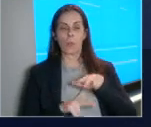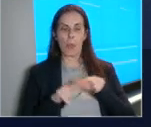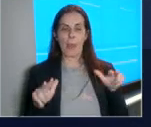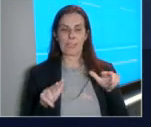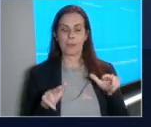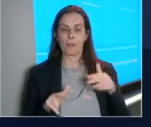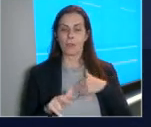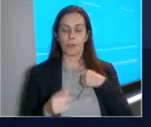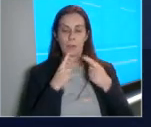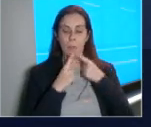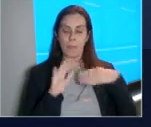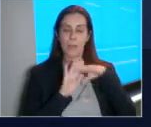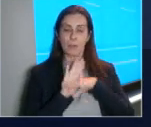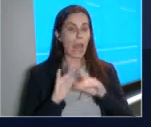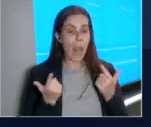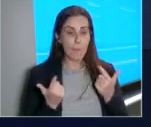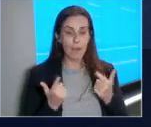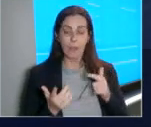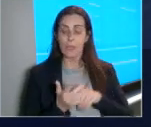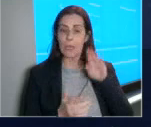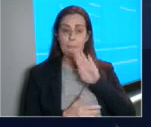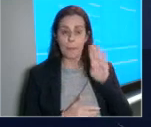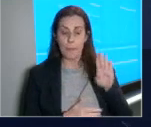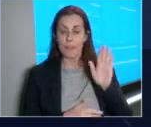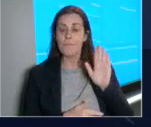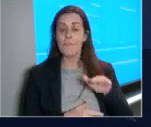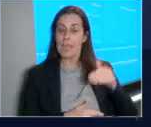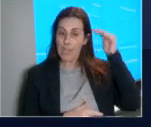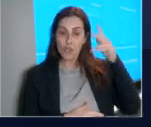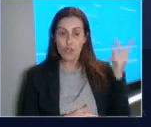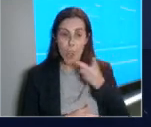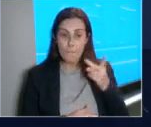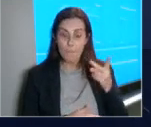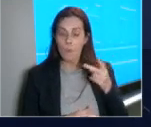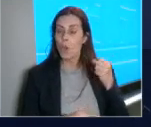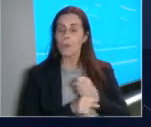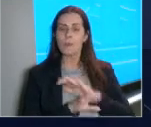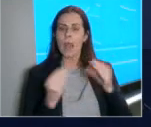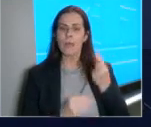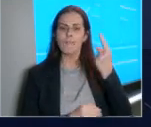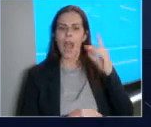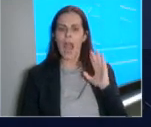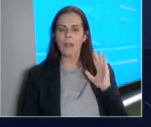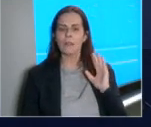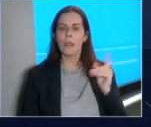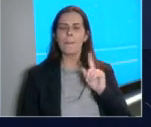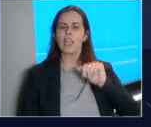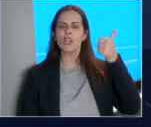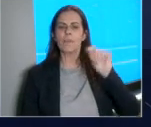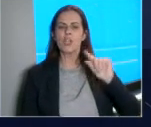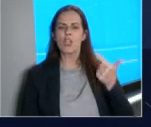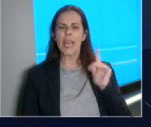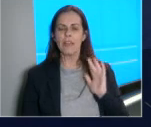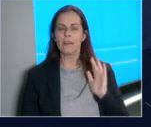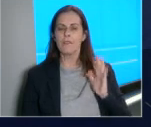למצב שאנחנו דנים בקווי היסוד. למה? כי בנימין נתניהו ובנימין גנץ, שניהם עוסקים רק בדבר אחד, במי ראשון ומי